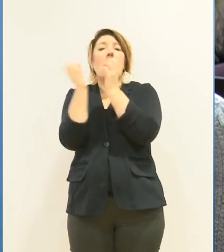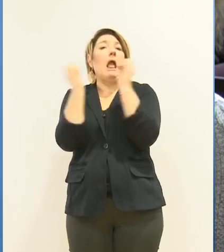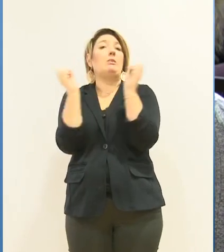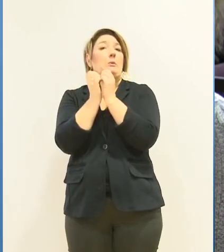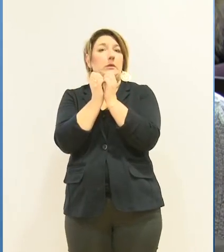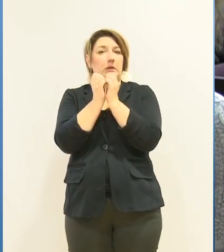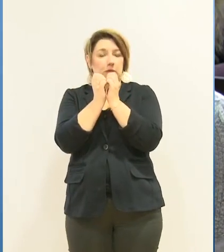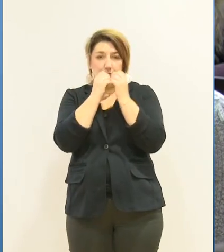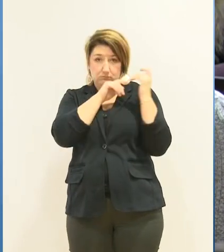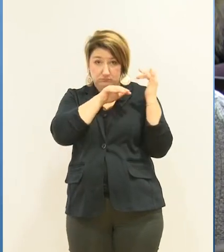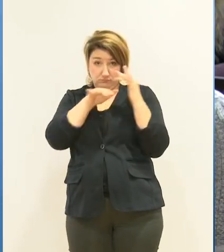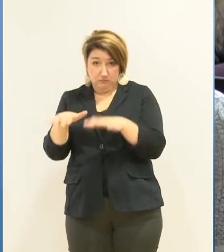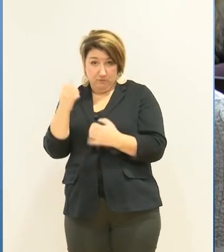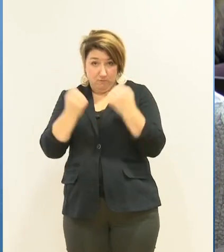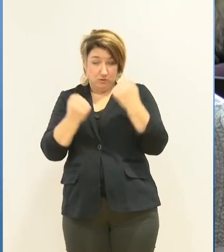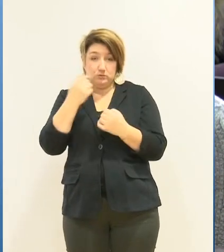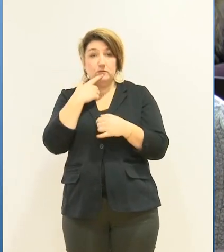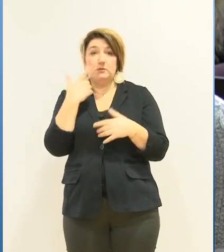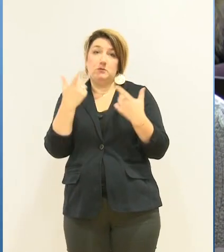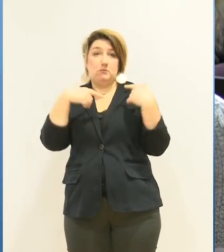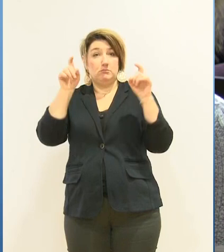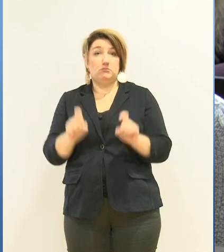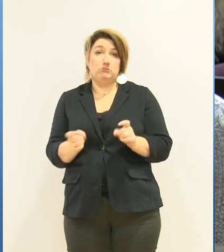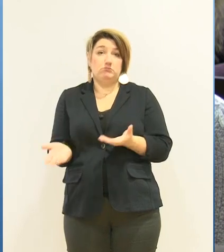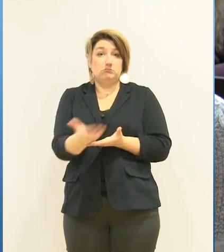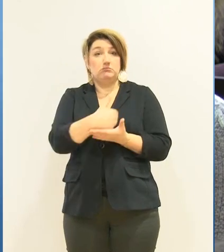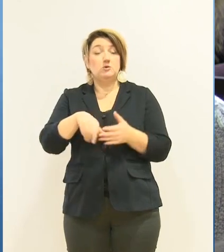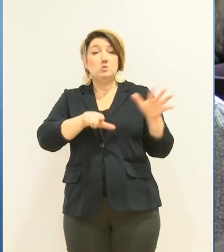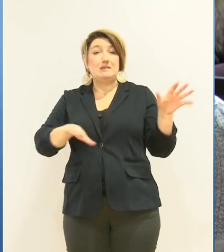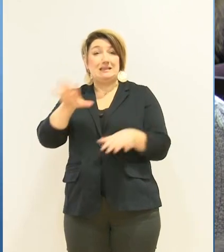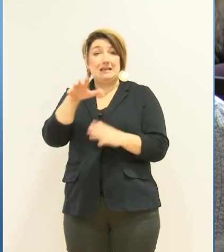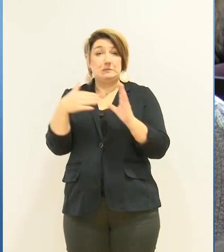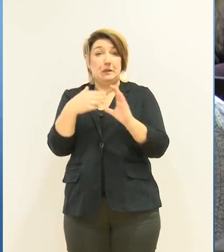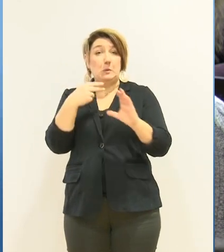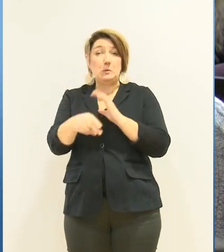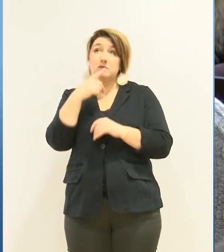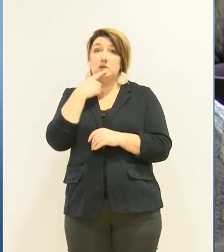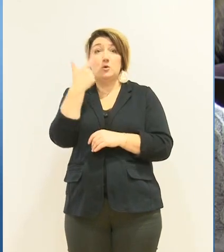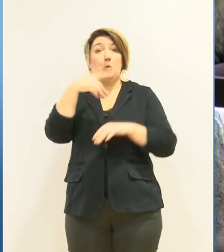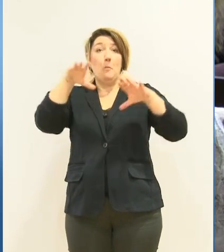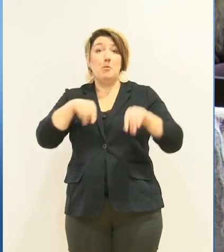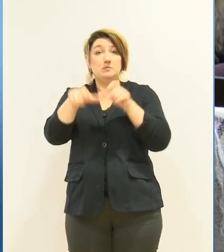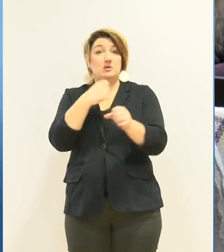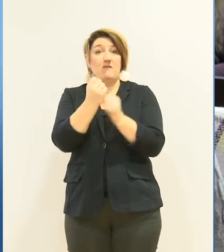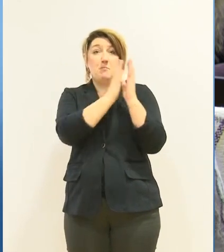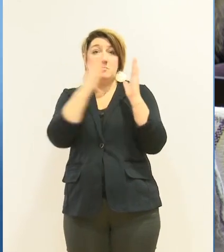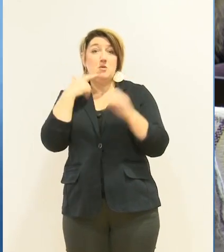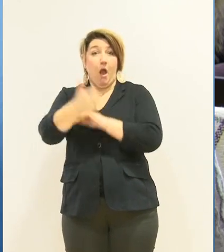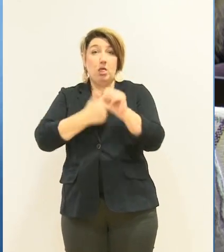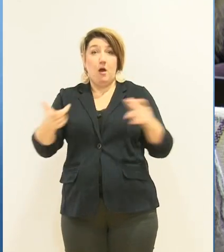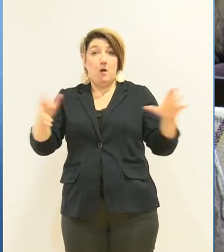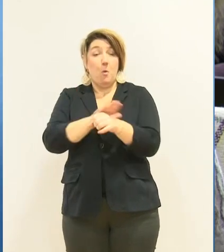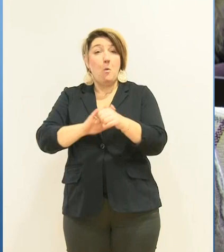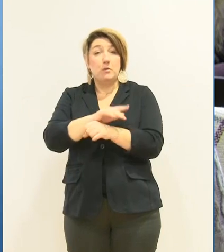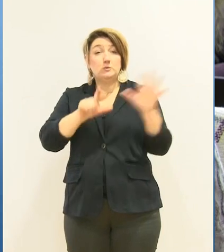au minimum à 75 euros soit l'équivalent de deux postes de bibliothécaire pour une année entière 75000 euros pour